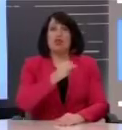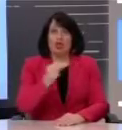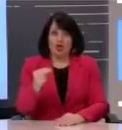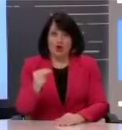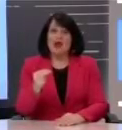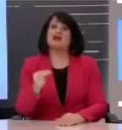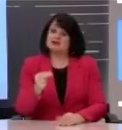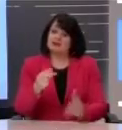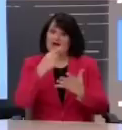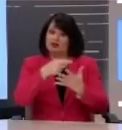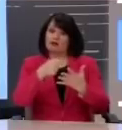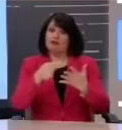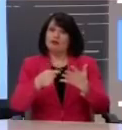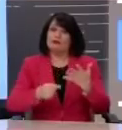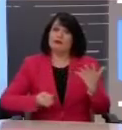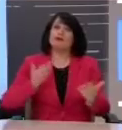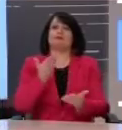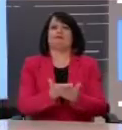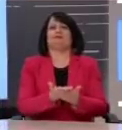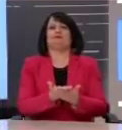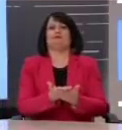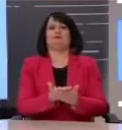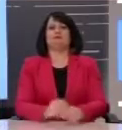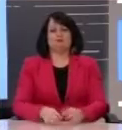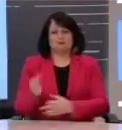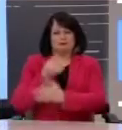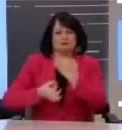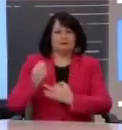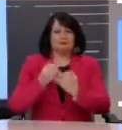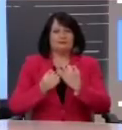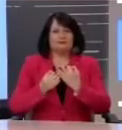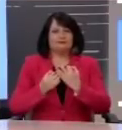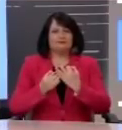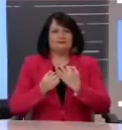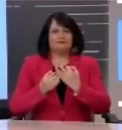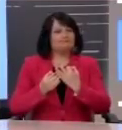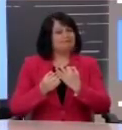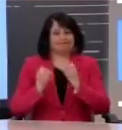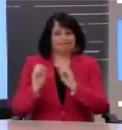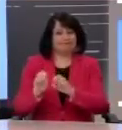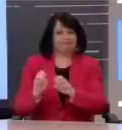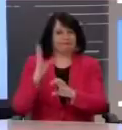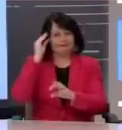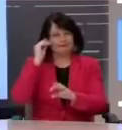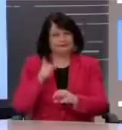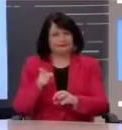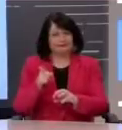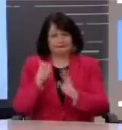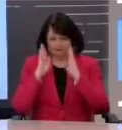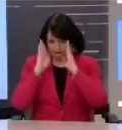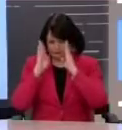έθεσε τα θέματα, αν και από ό,τι κατάλαβα από την ομιλία του, μάλλον ενημερώνεται